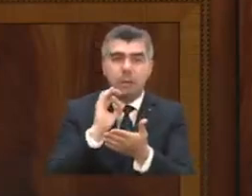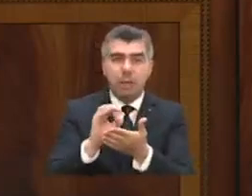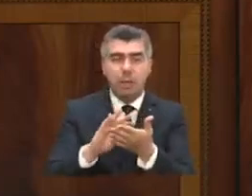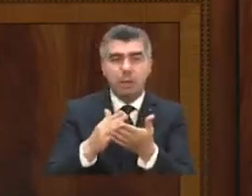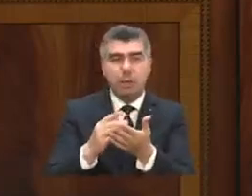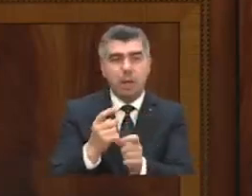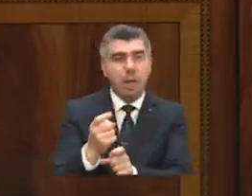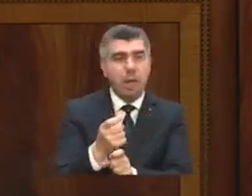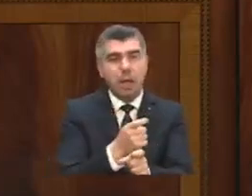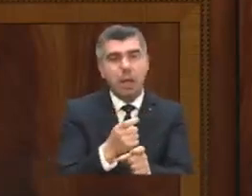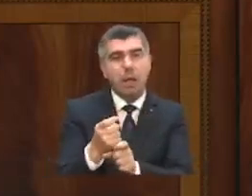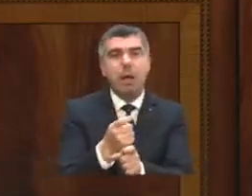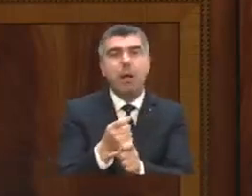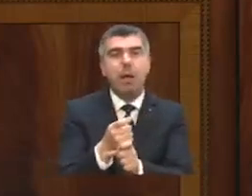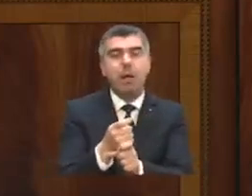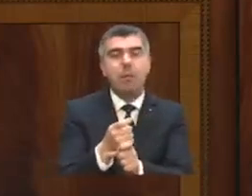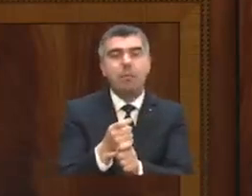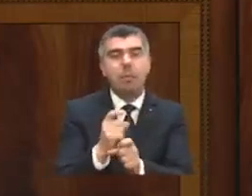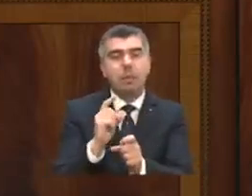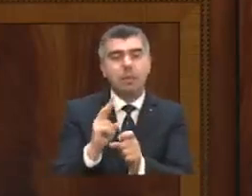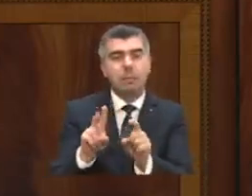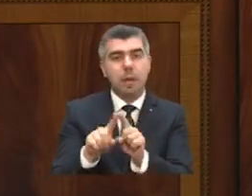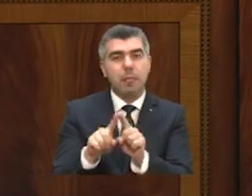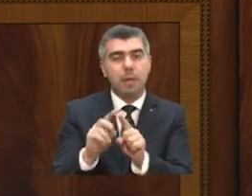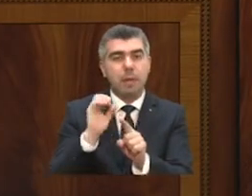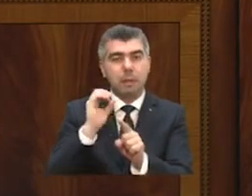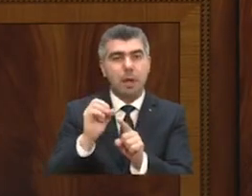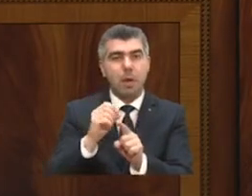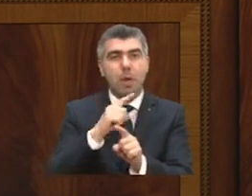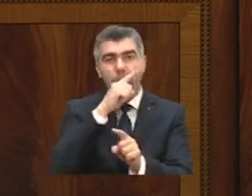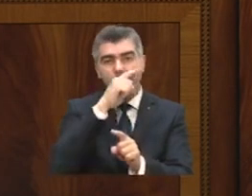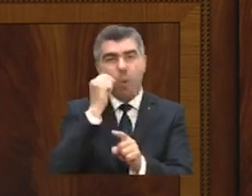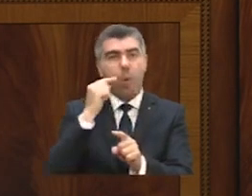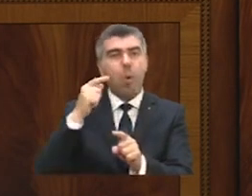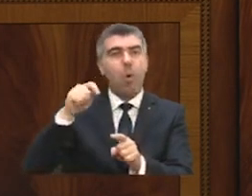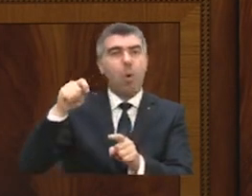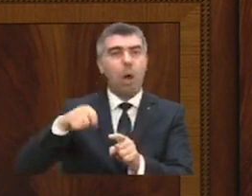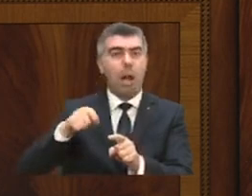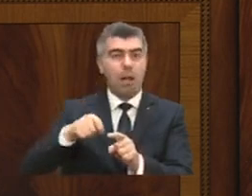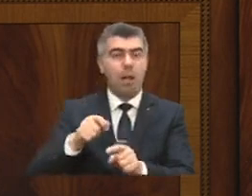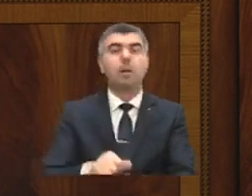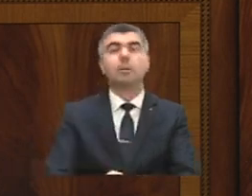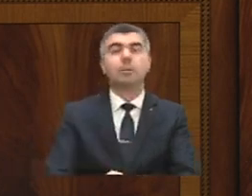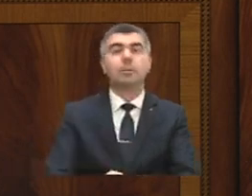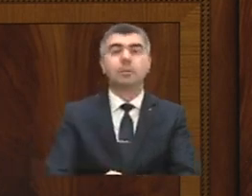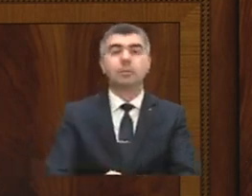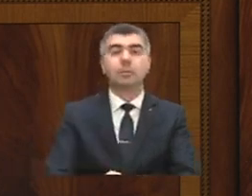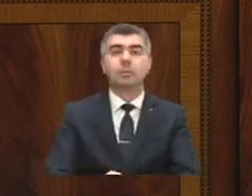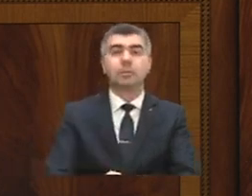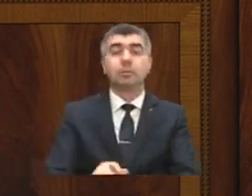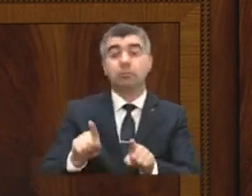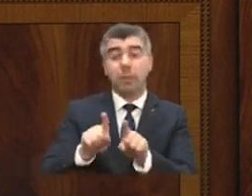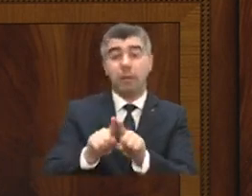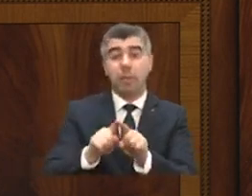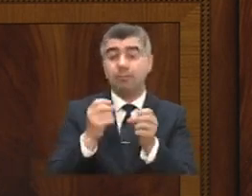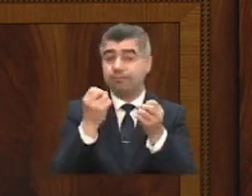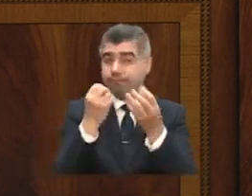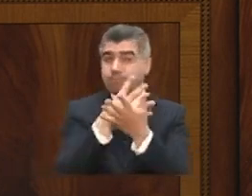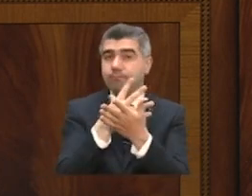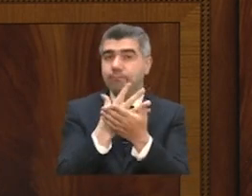الجيوستراتيجية واندلاع الحرب الجارية في أوكرانيا، وهو ما شكل صدمة